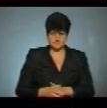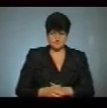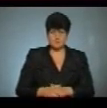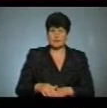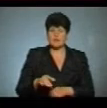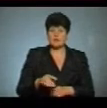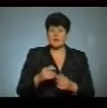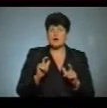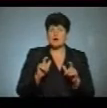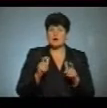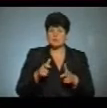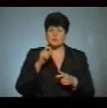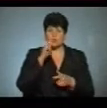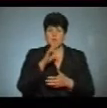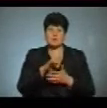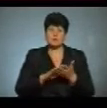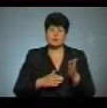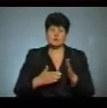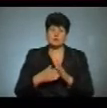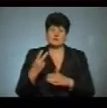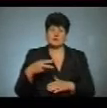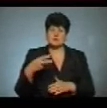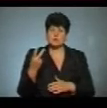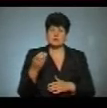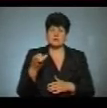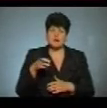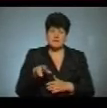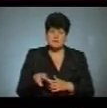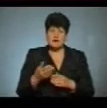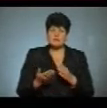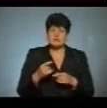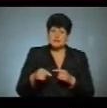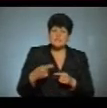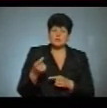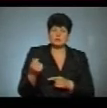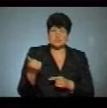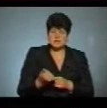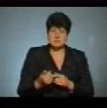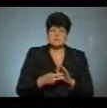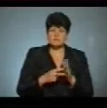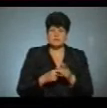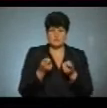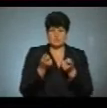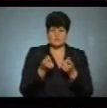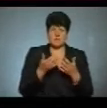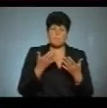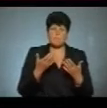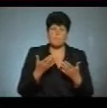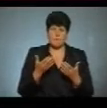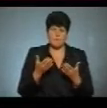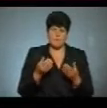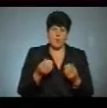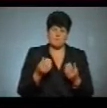Тим часом карантин в Україні продовжили до 22 травня, але з наступного тижня уряд запланував деякі пом'якшення. За словами прем'єра